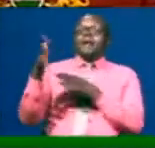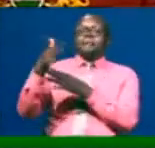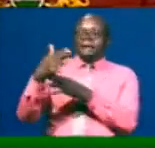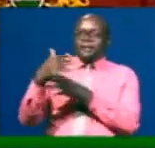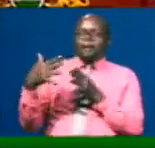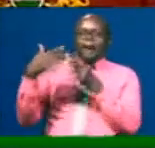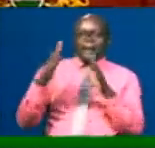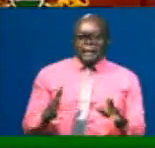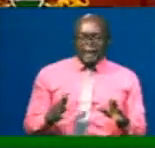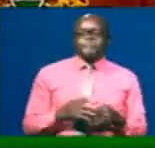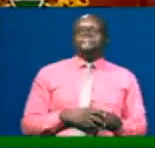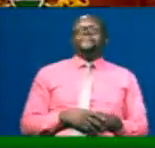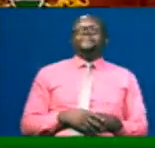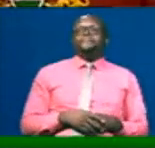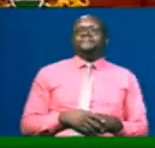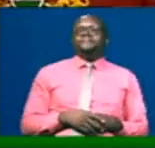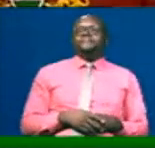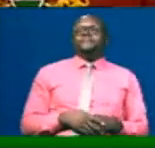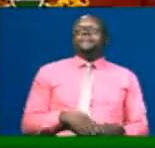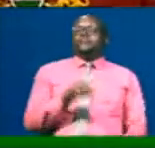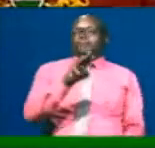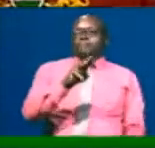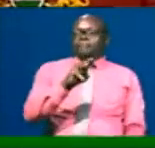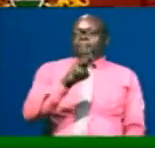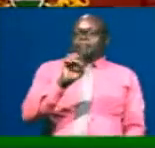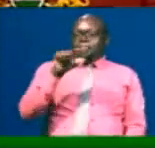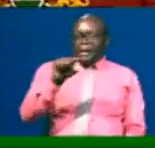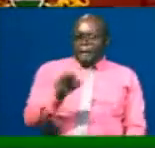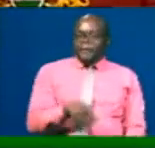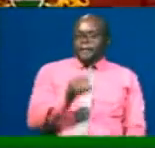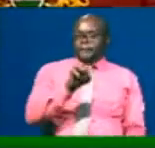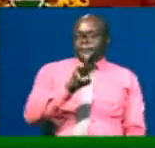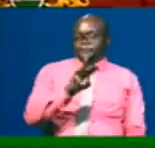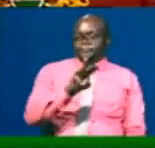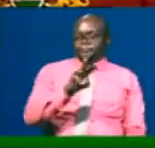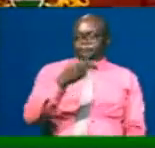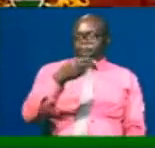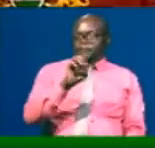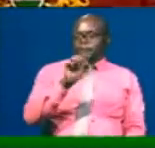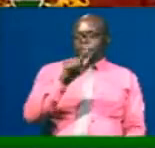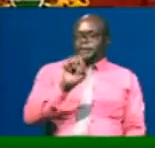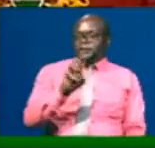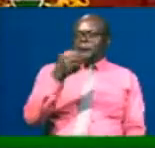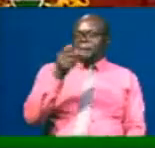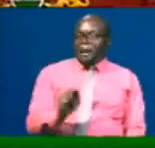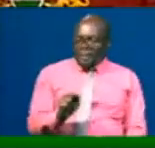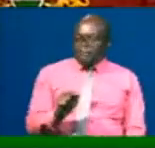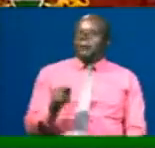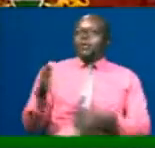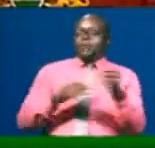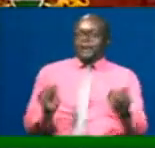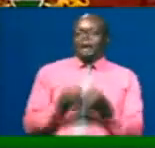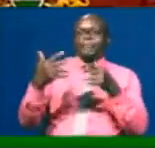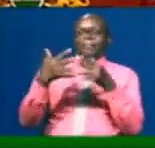nchini B. Meg Whitman, ya kwao ya Marekani ayafanye Marekani, na